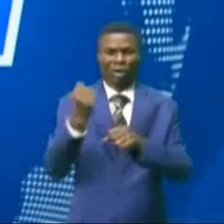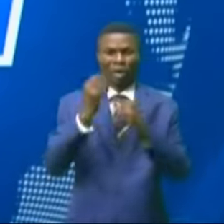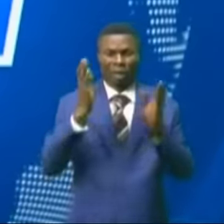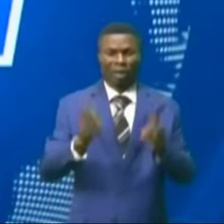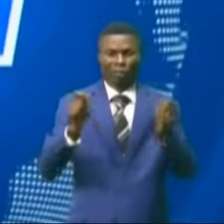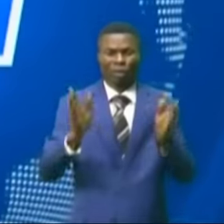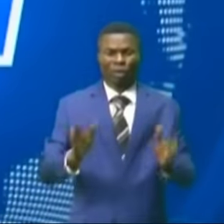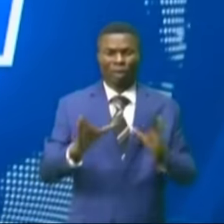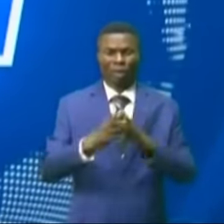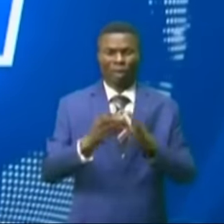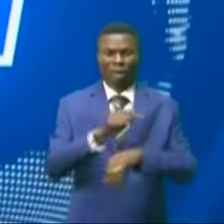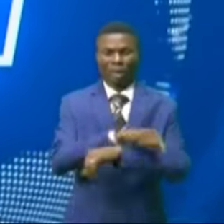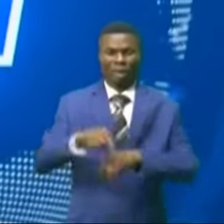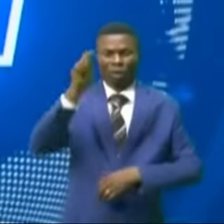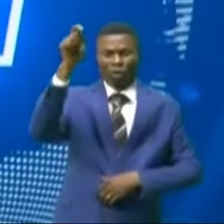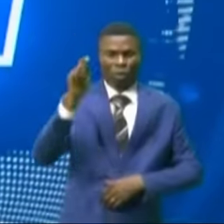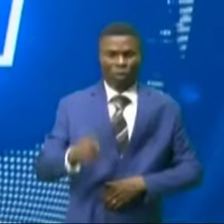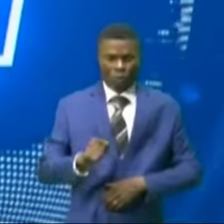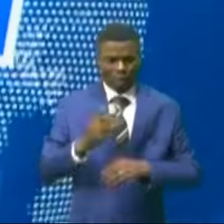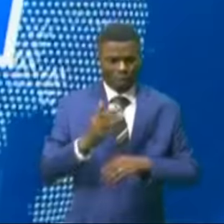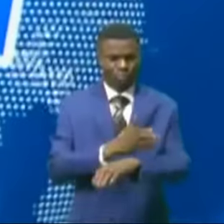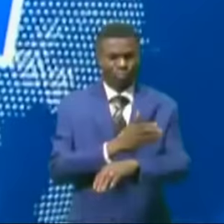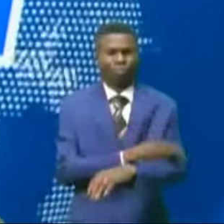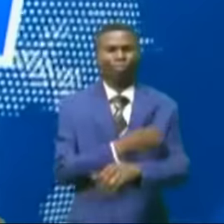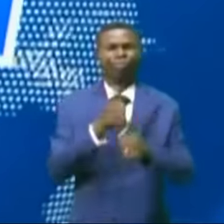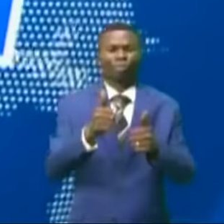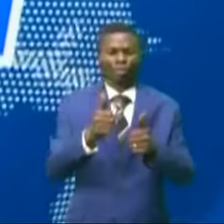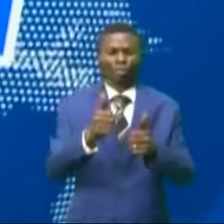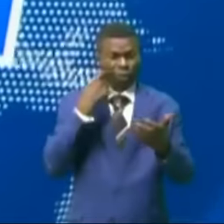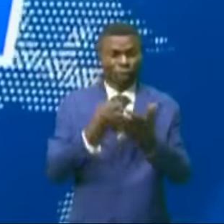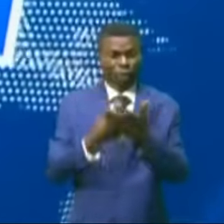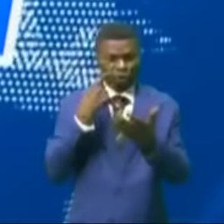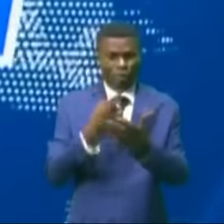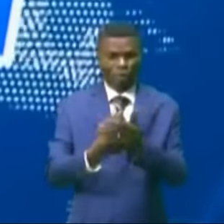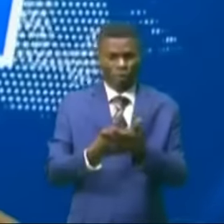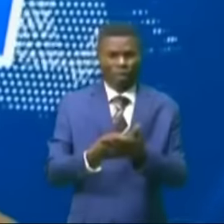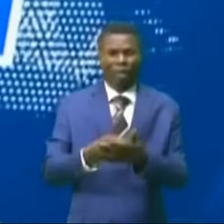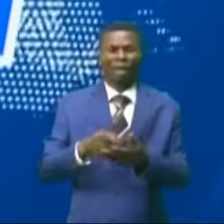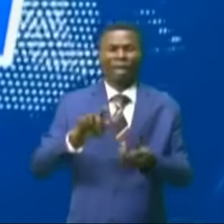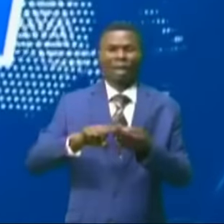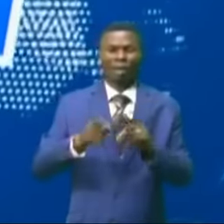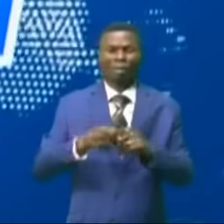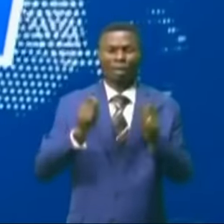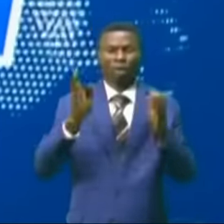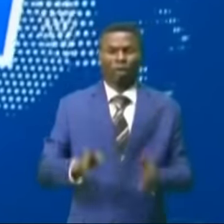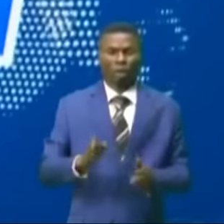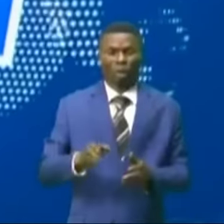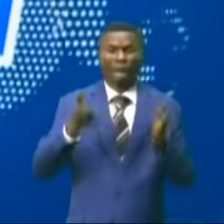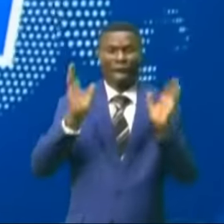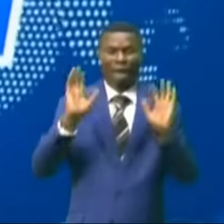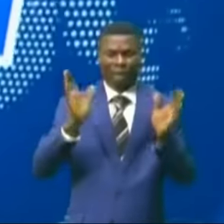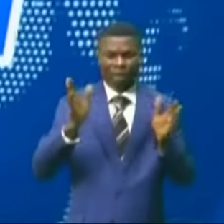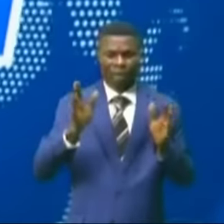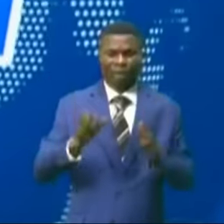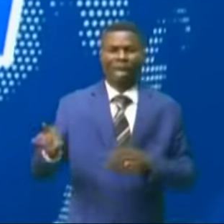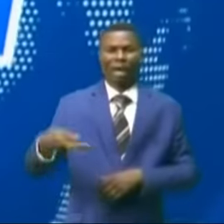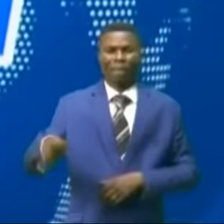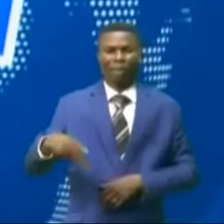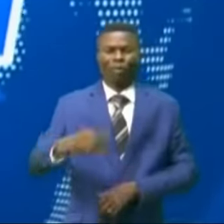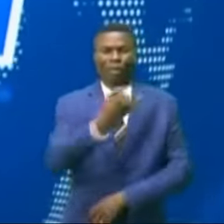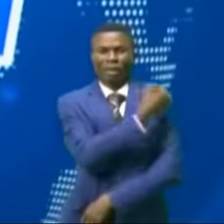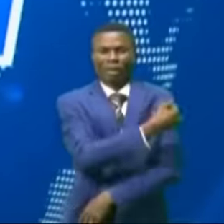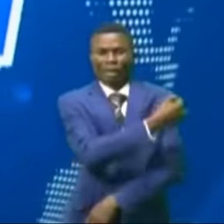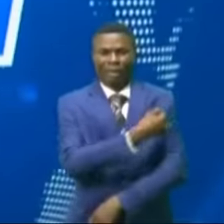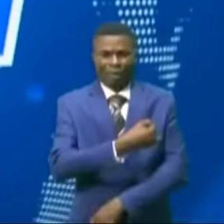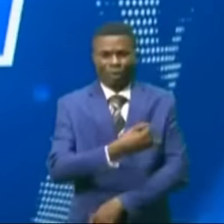médias et l'administration militaire sont au beau fixe, un constat fait par le point focal du journaliste en danger en Ituri. Suivez cela en